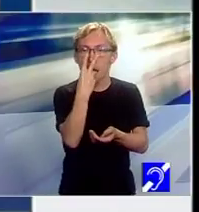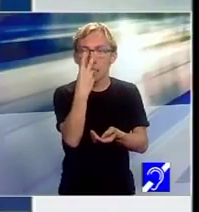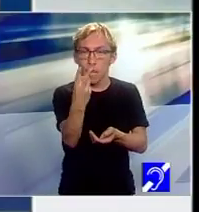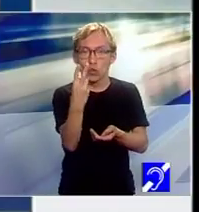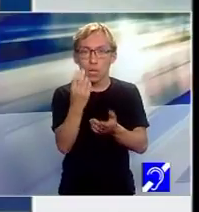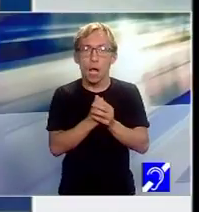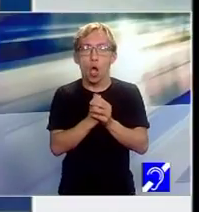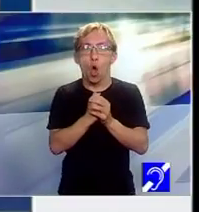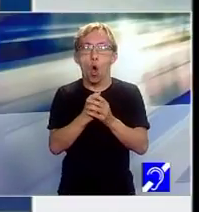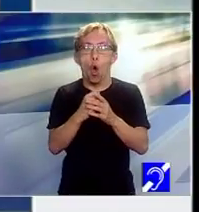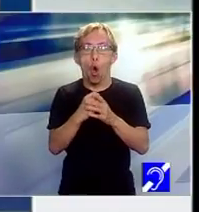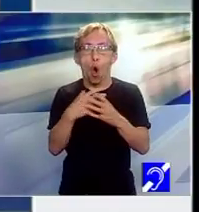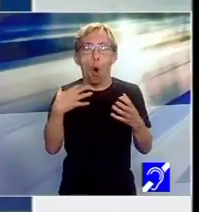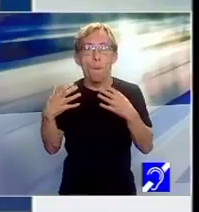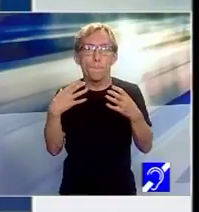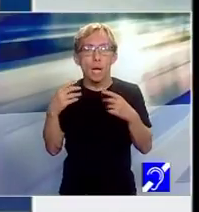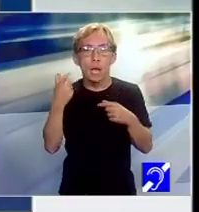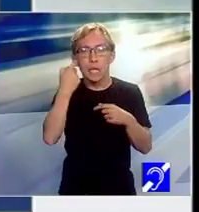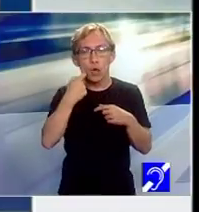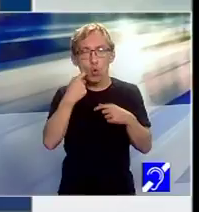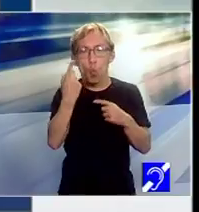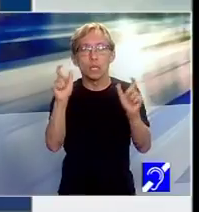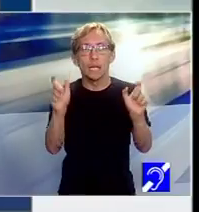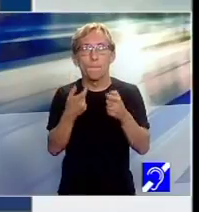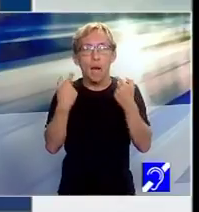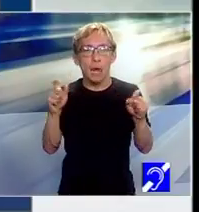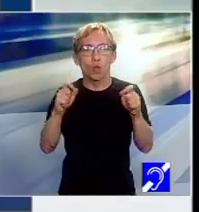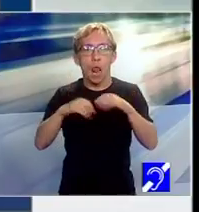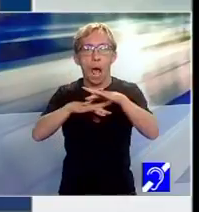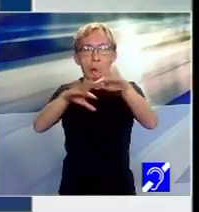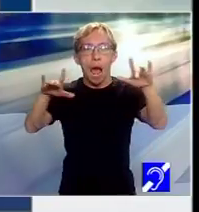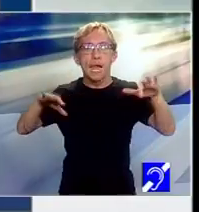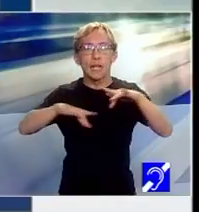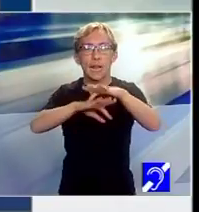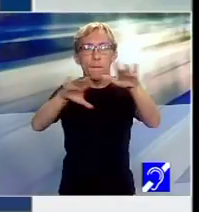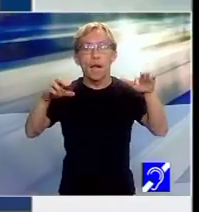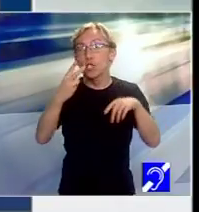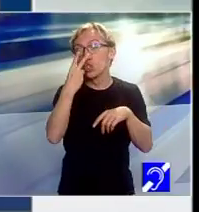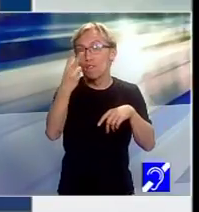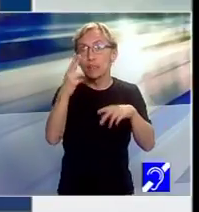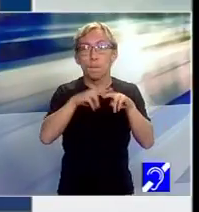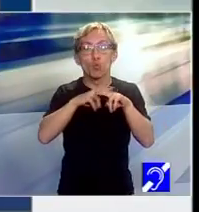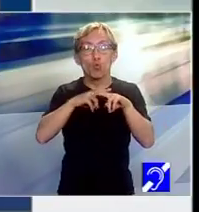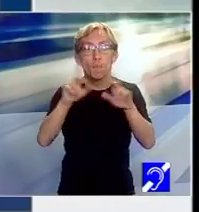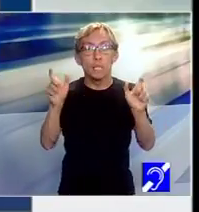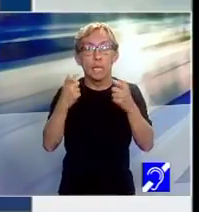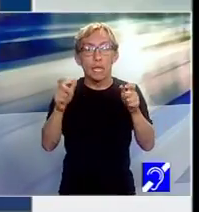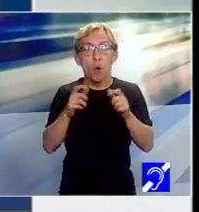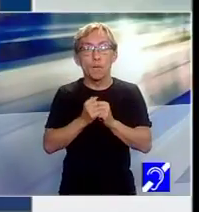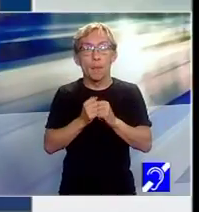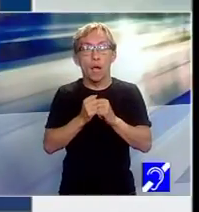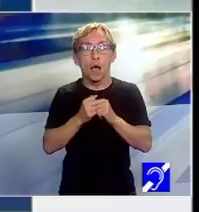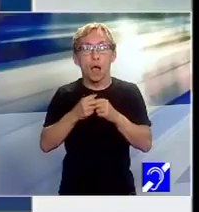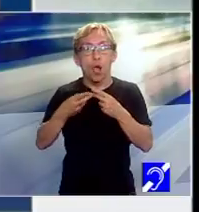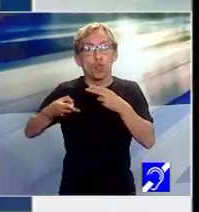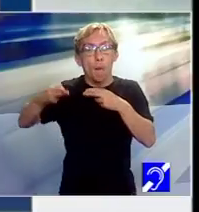Naționale Române din Cluj, care va debuta cu un spectacol în aer liber. Vedem cum s-a desfășurat un spectacol similar în anii trecuți, iar apoi revenim